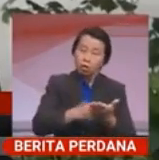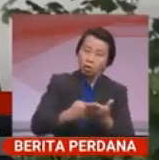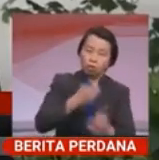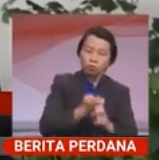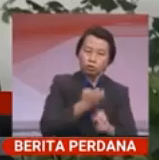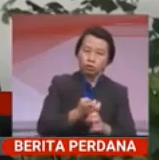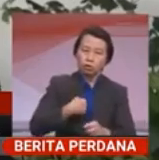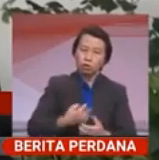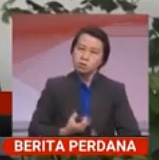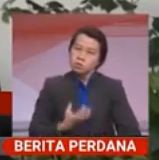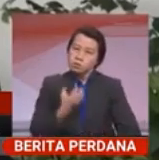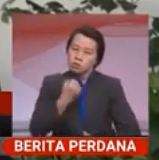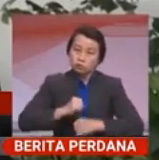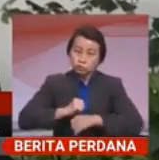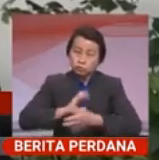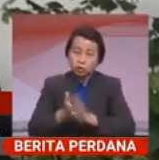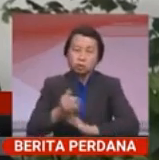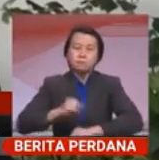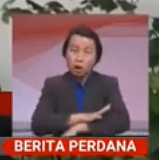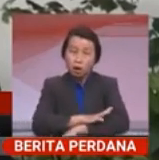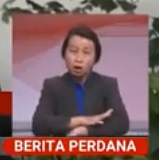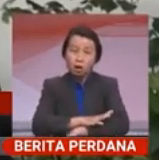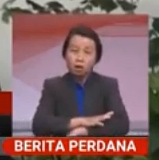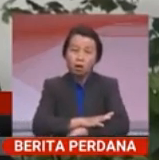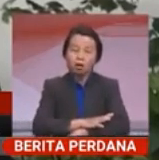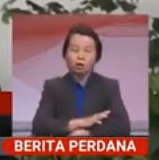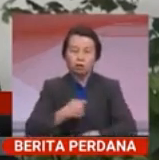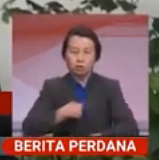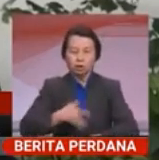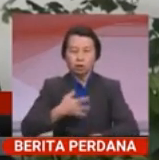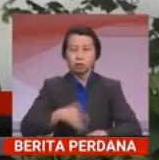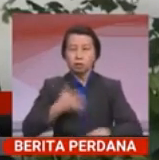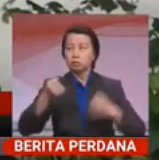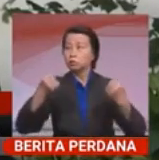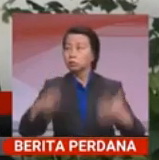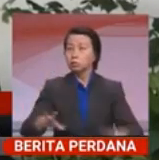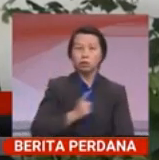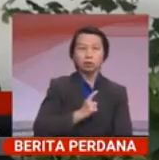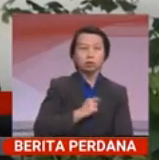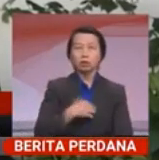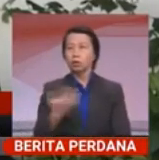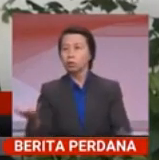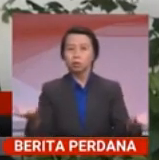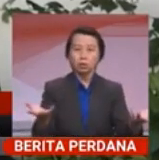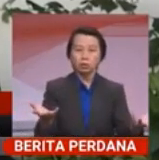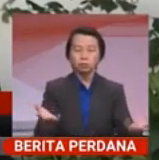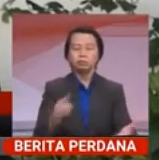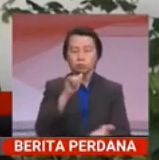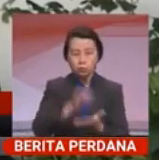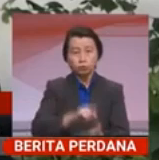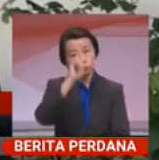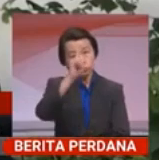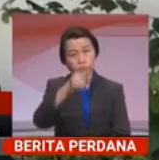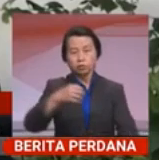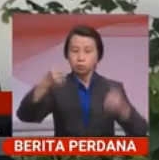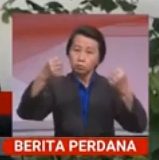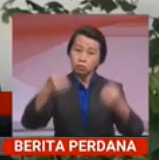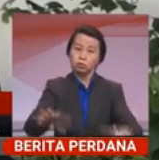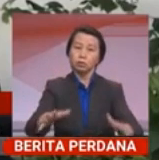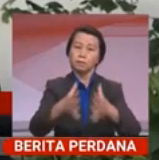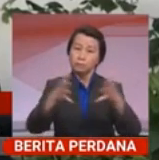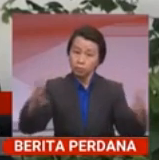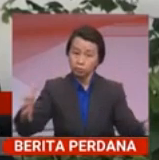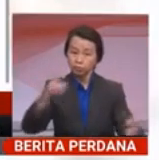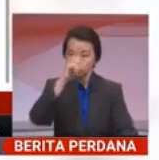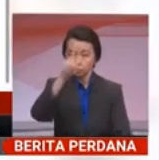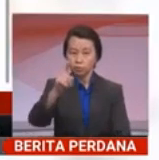akan jadi barah dalam diri kita lah. Satu masa yang kita akan rasa kita kehilangan diri kita. Dan itu sebenarnya satu kehilangan yang besar